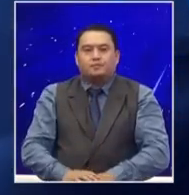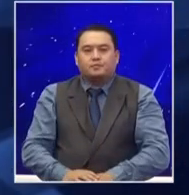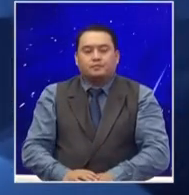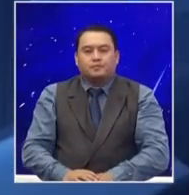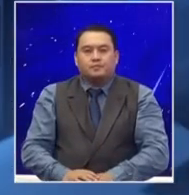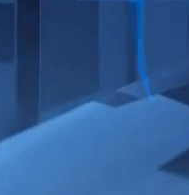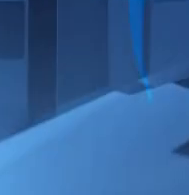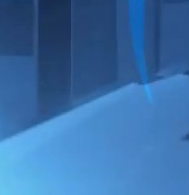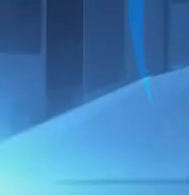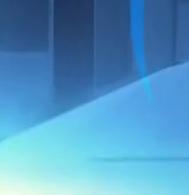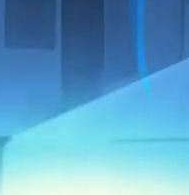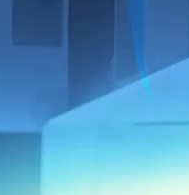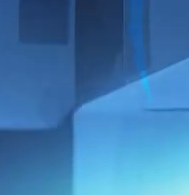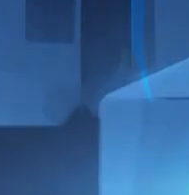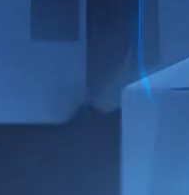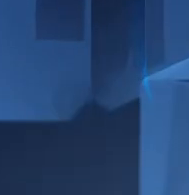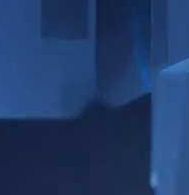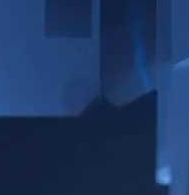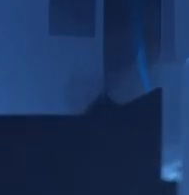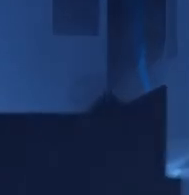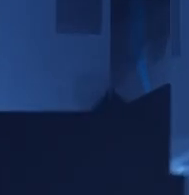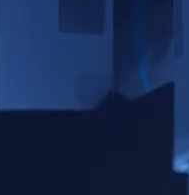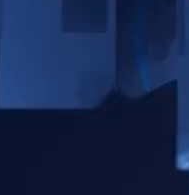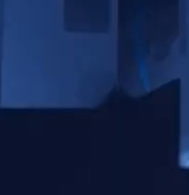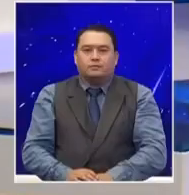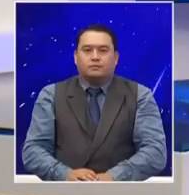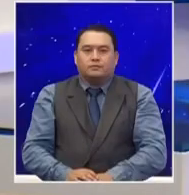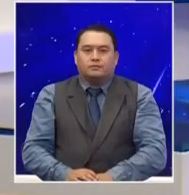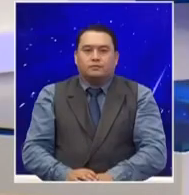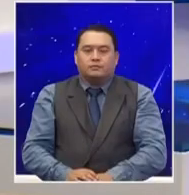Ануар Амангельдинов, Жасон Ченгендже, телеканал ЖТСУ.